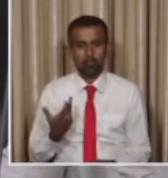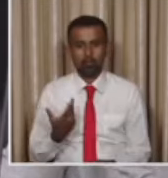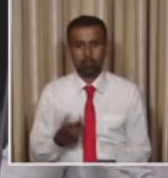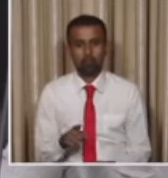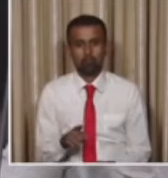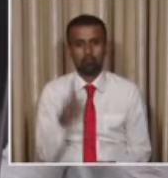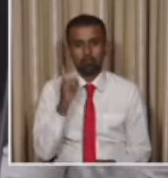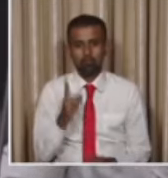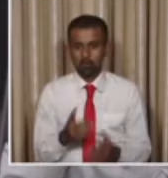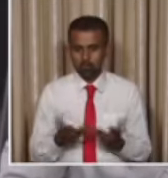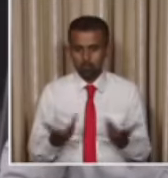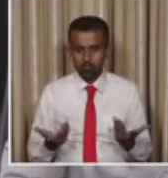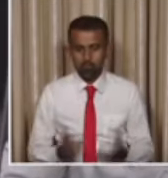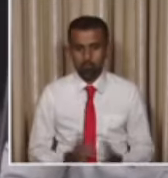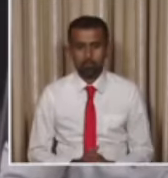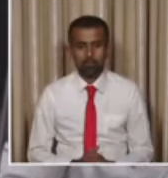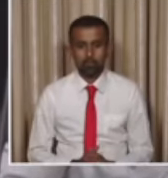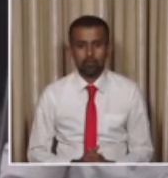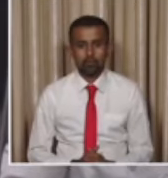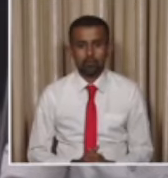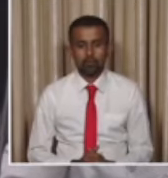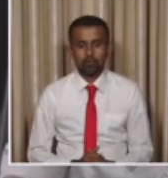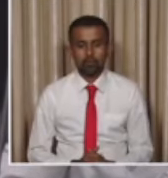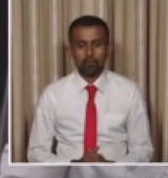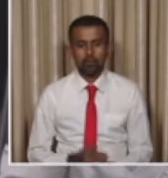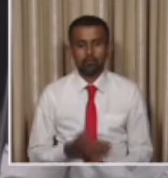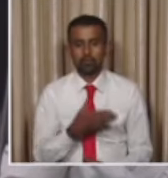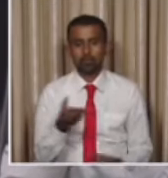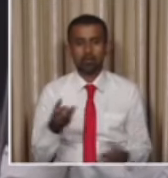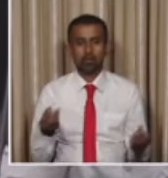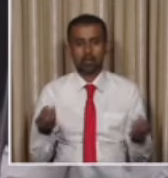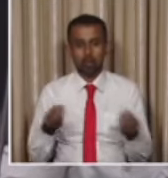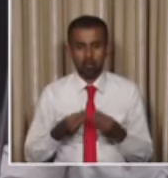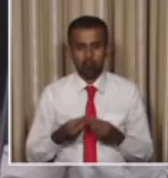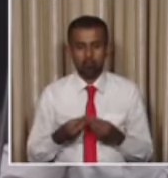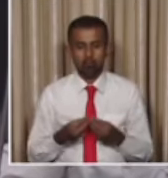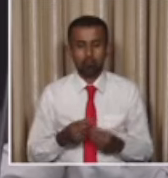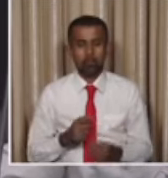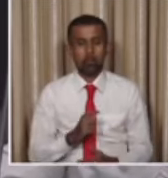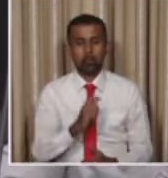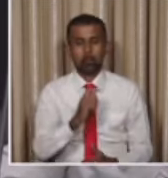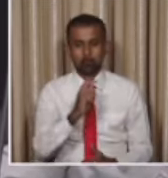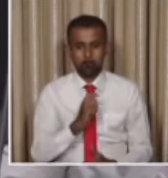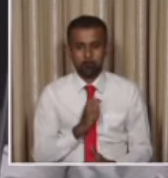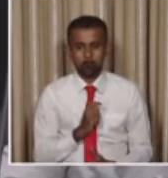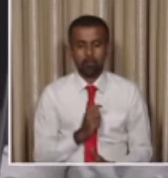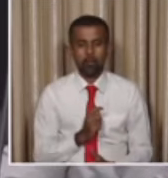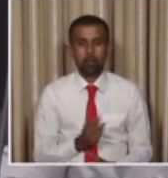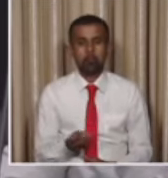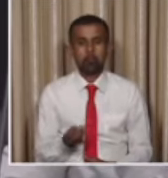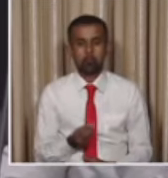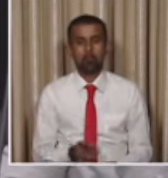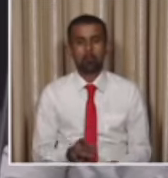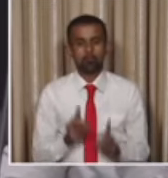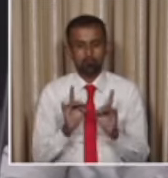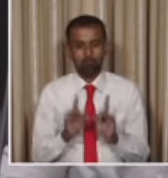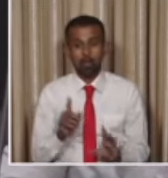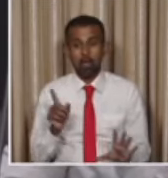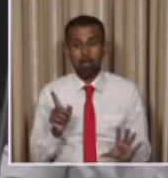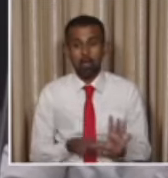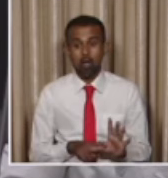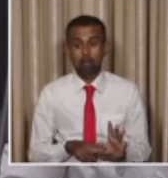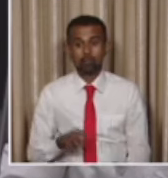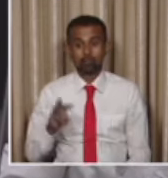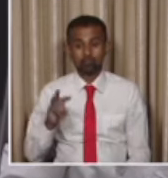ප්‍රාතිහාරයක් පාන්නට බෑ. ඒක නිසා කාටත් ලැබෙන්නේ මේ ආදායම මේ හිඟියේ මේ විදිහට තියෙනවා අවුරුදු 35ක්